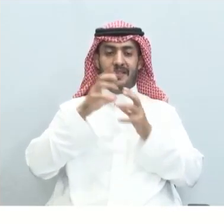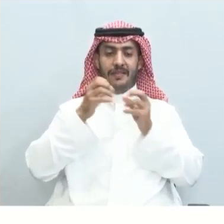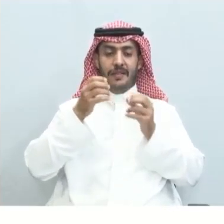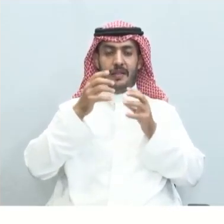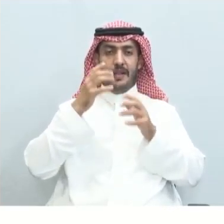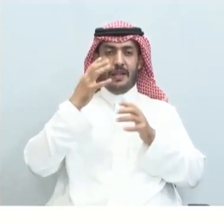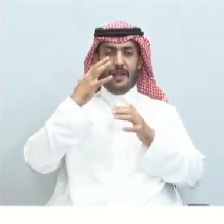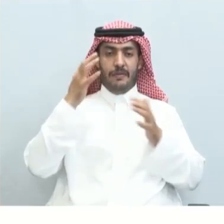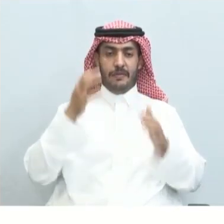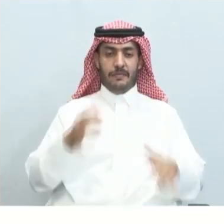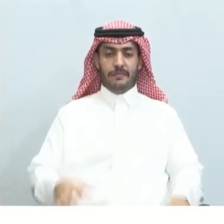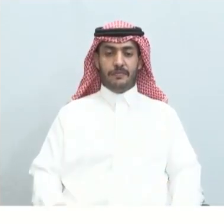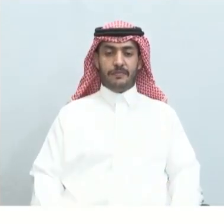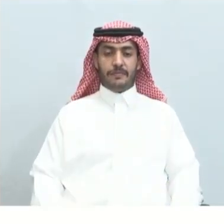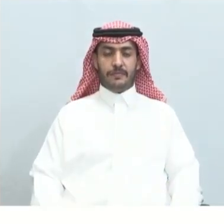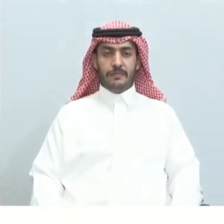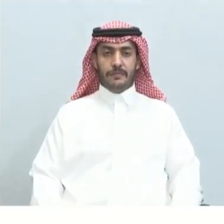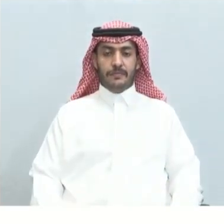العلميه